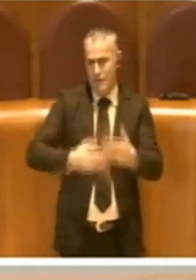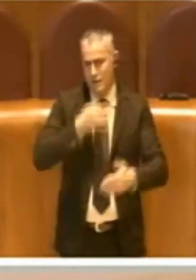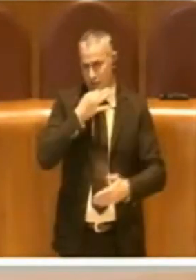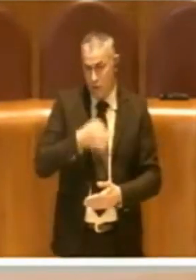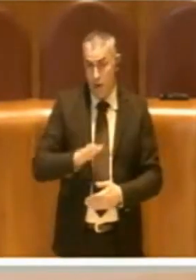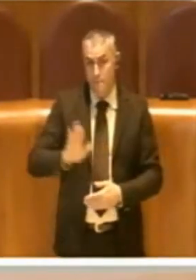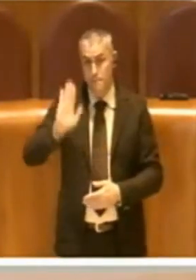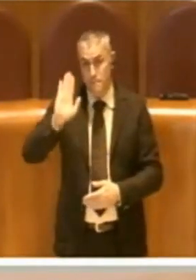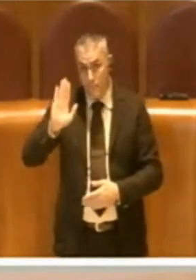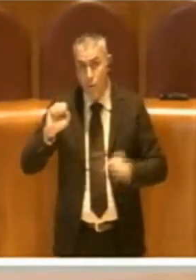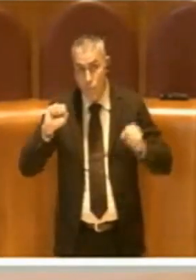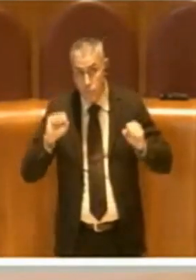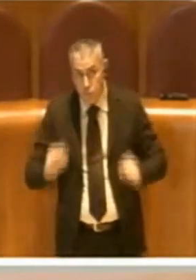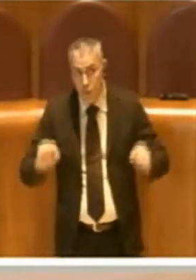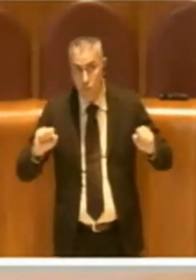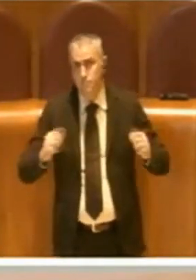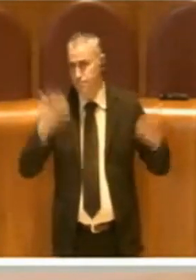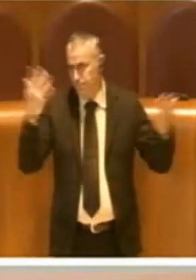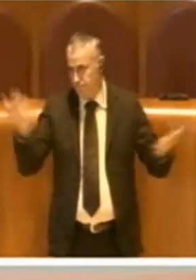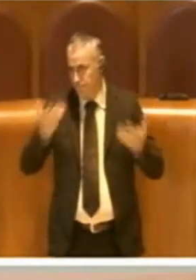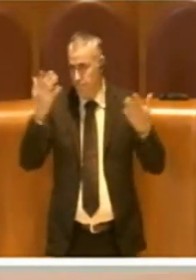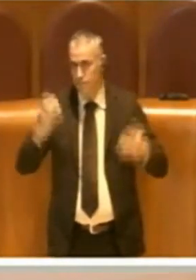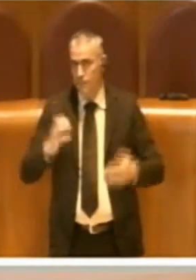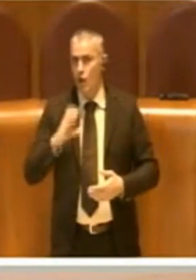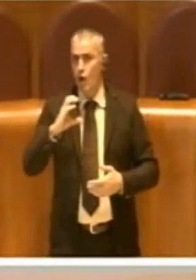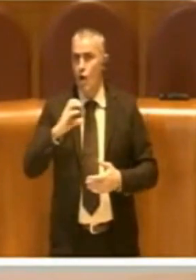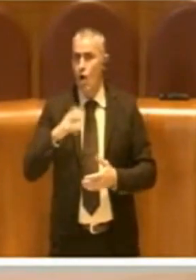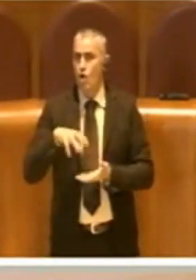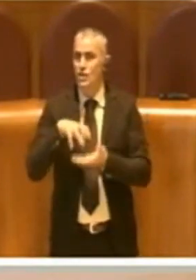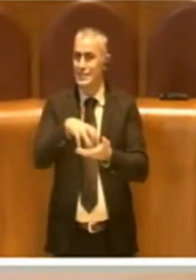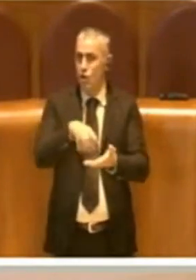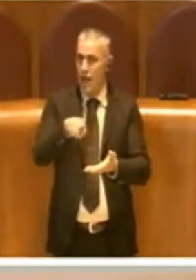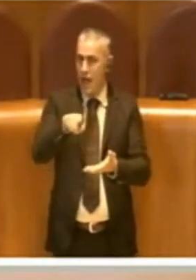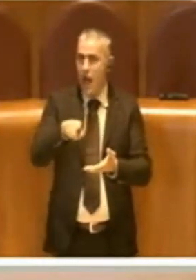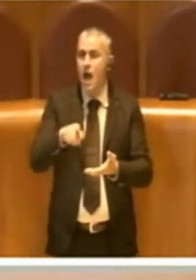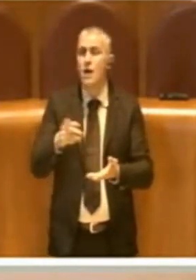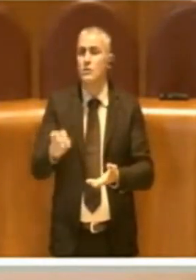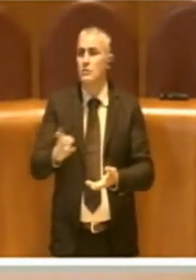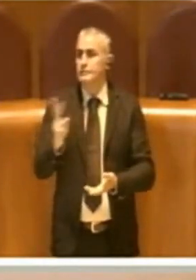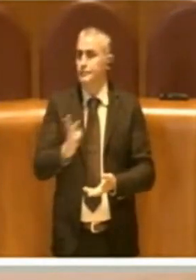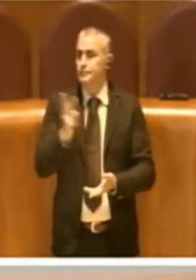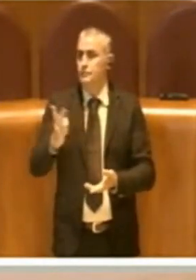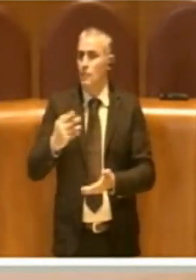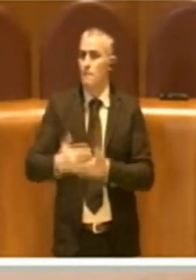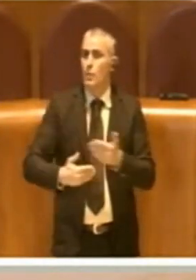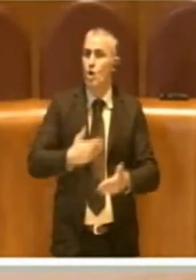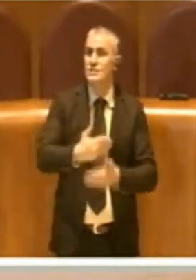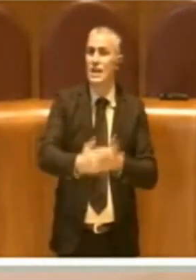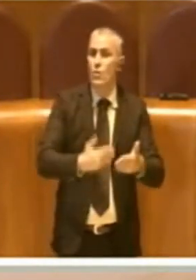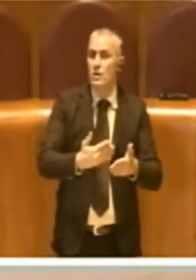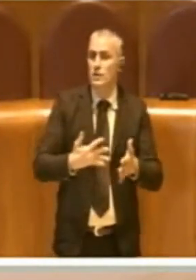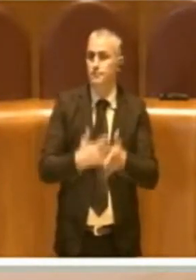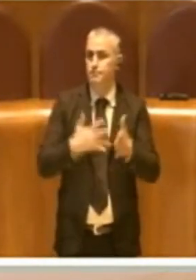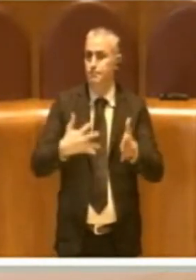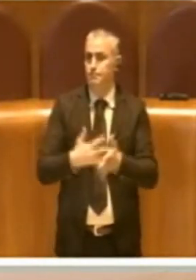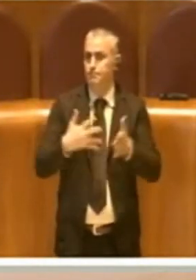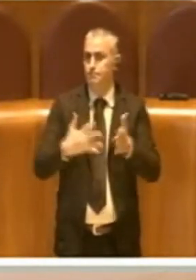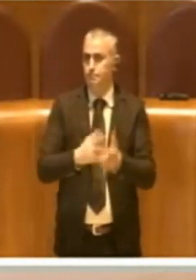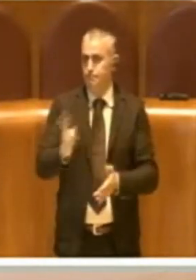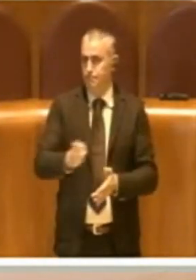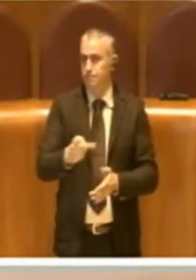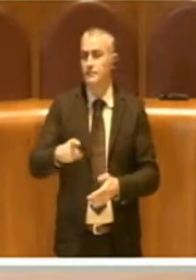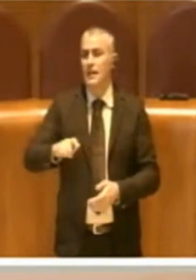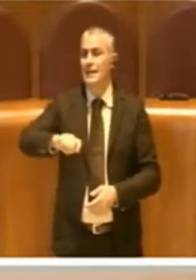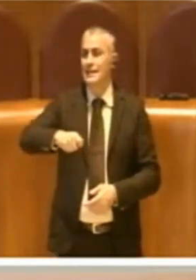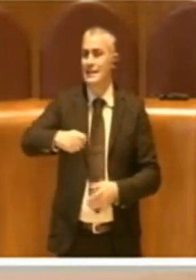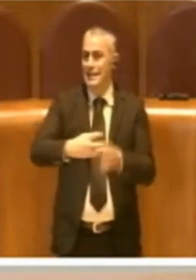avvenire che un concessionario si trovi nelle condizioni di non poter proseguire, quindi dover consegnare le